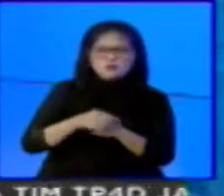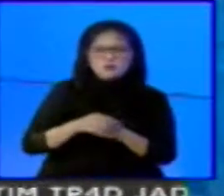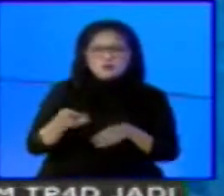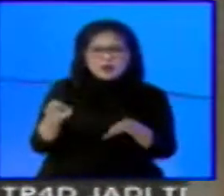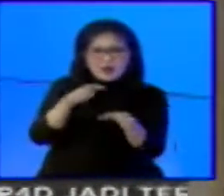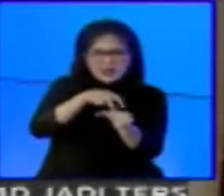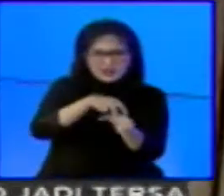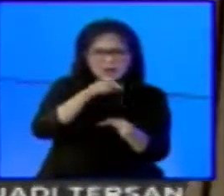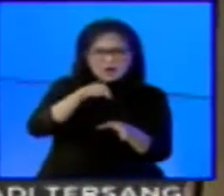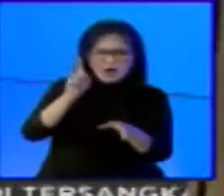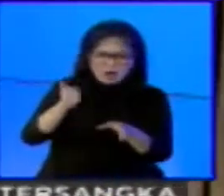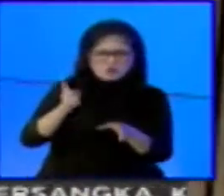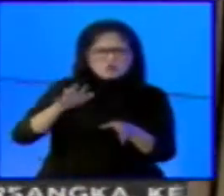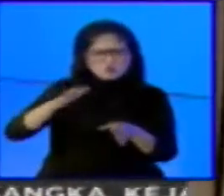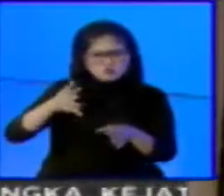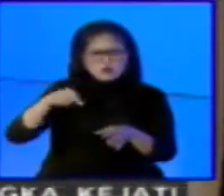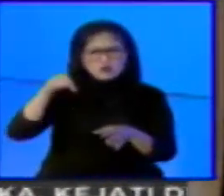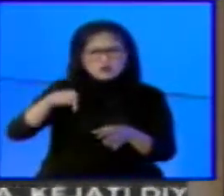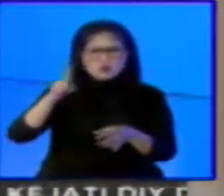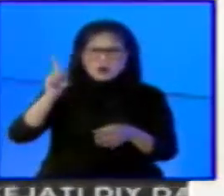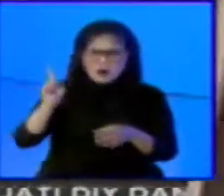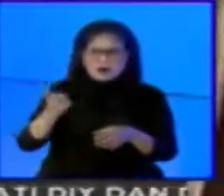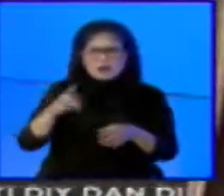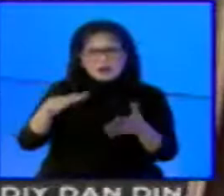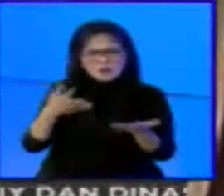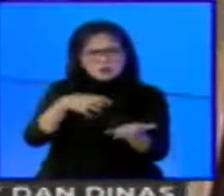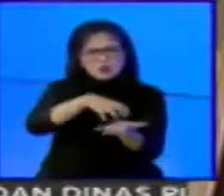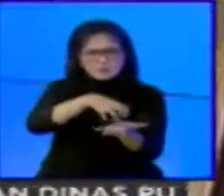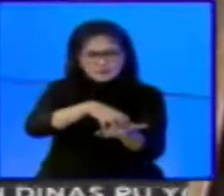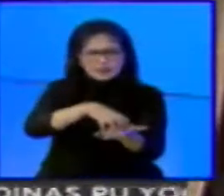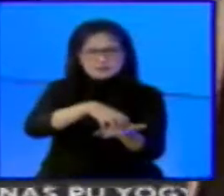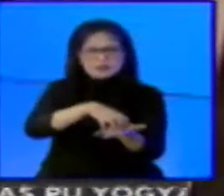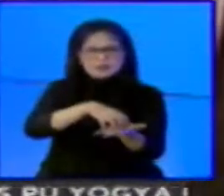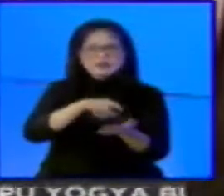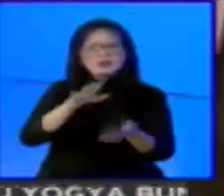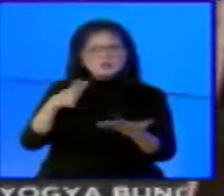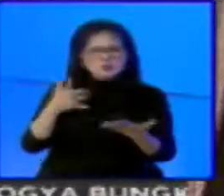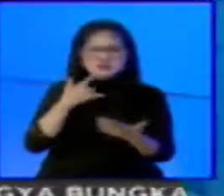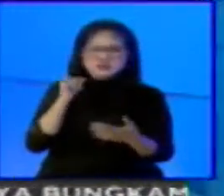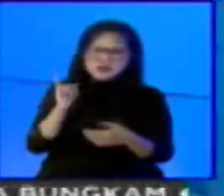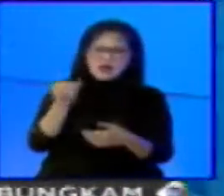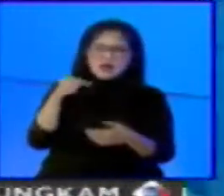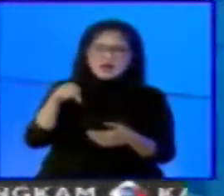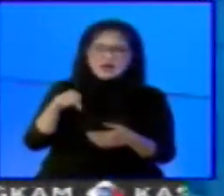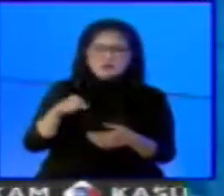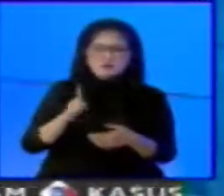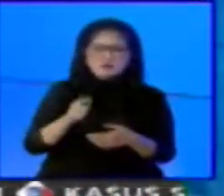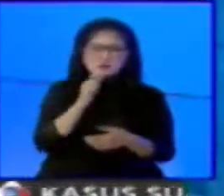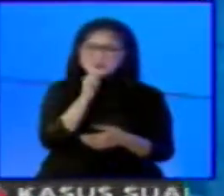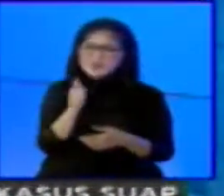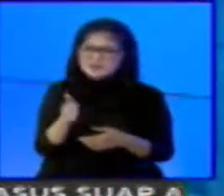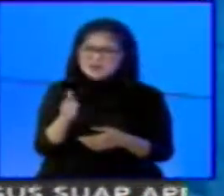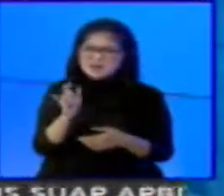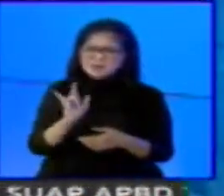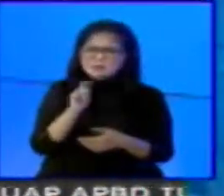pelanggan di sini. Harusnya mungkin memang ada satu tempat. Dua belah pihak sih, yang order juga harusnya jangan, kalau belum nyampe jangan order dulu